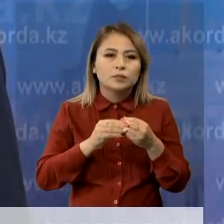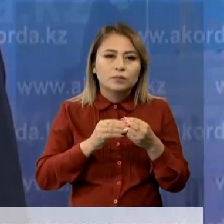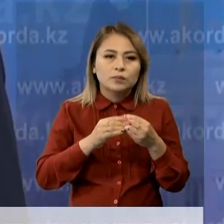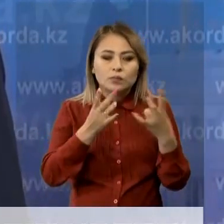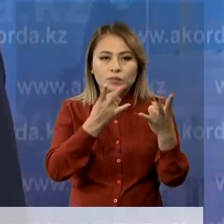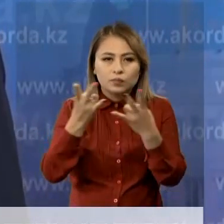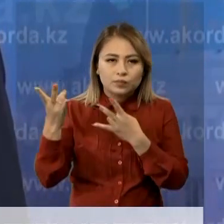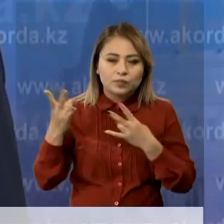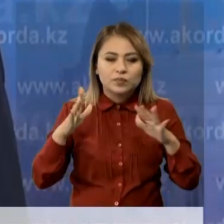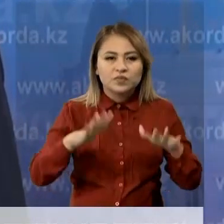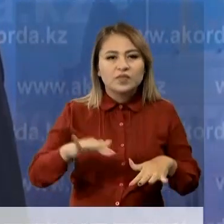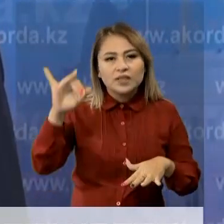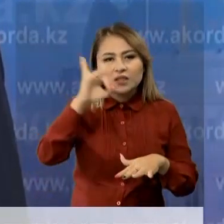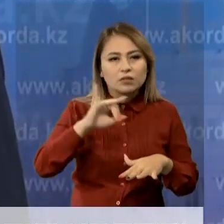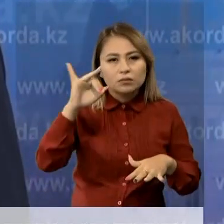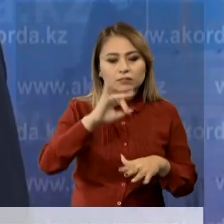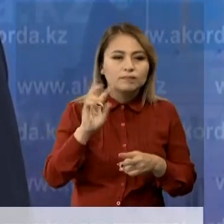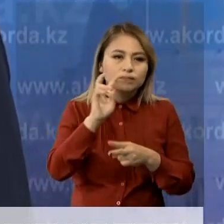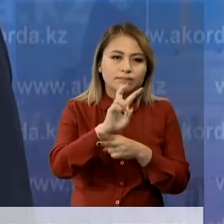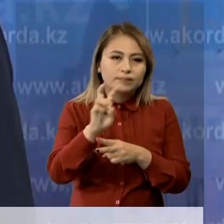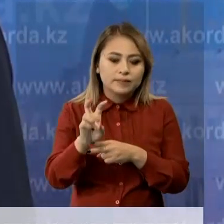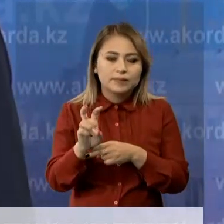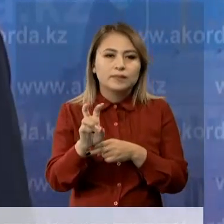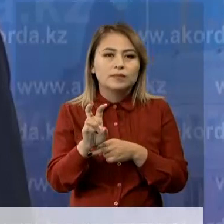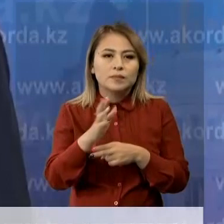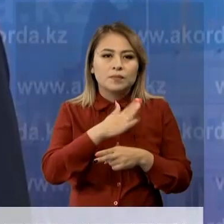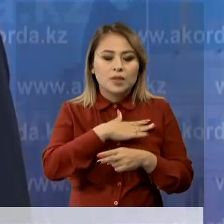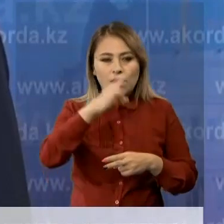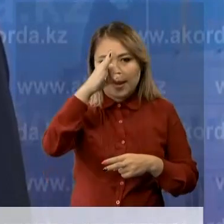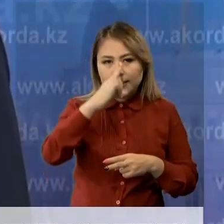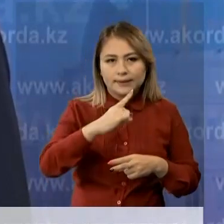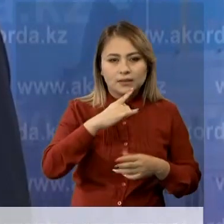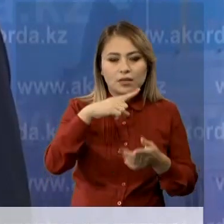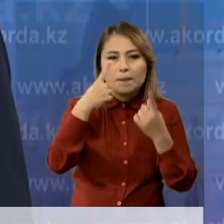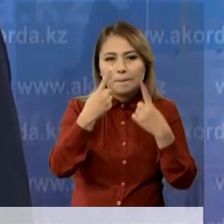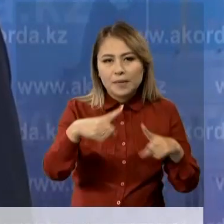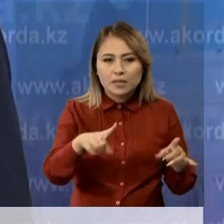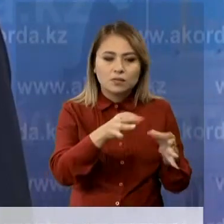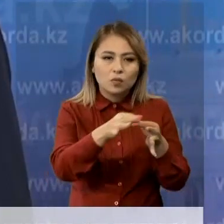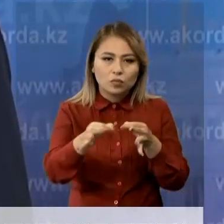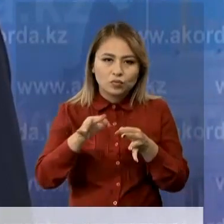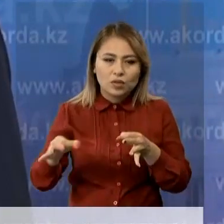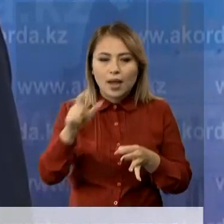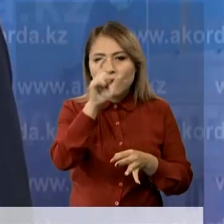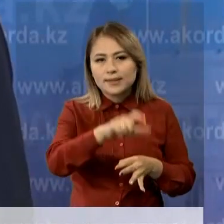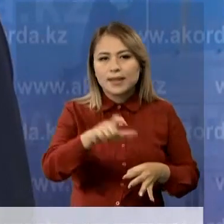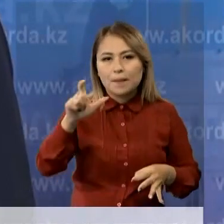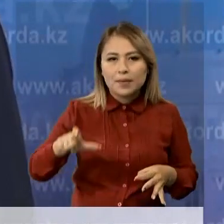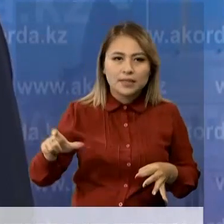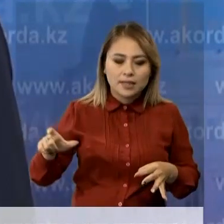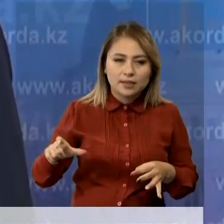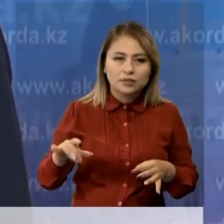қасиетті жерлердегі тарихи жерлерге келіп жатырған біздің Қазақстанның басқа өңірлердің азаматтарының және